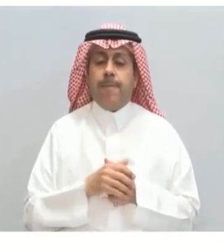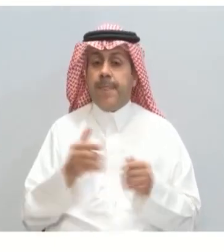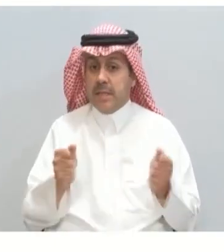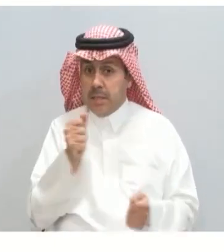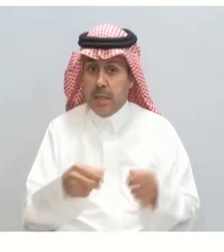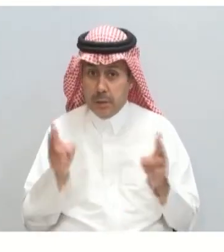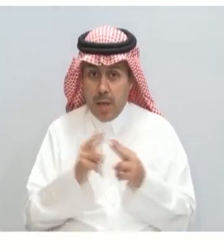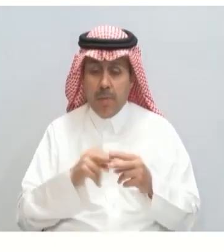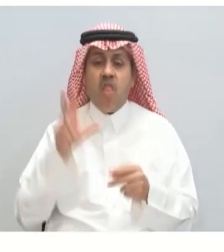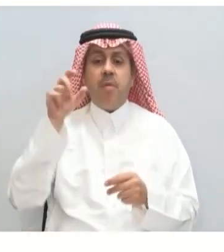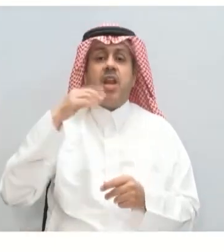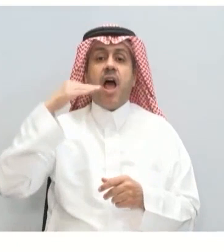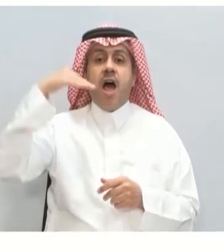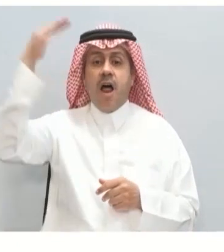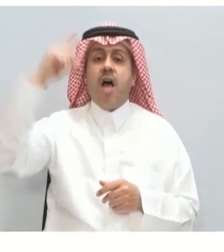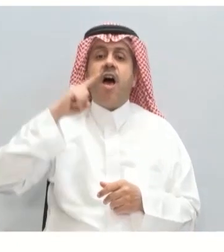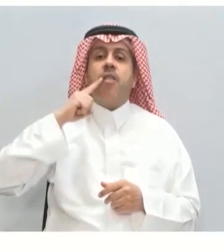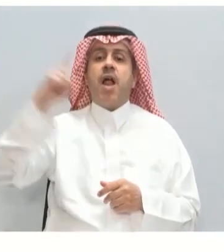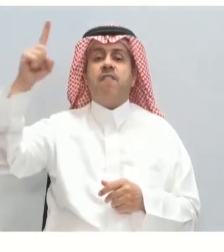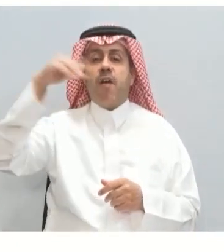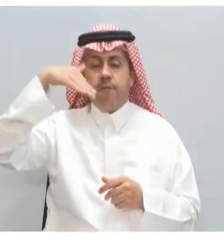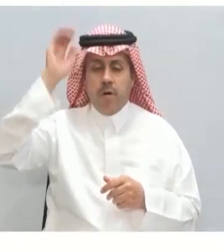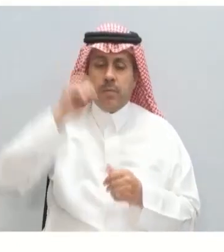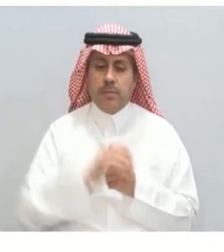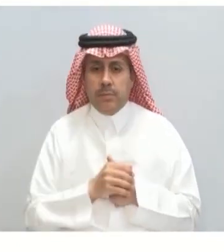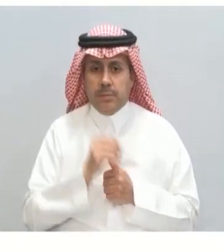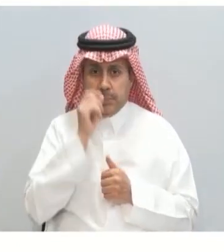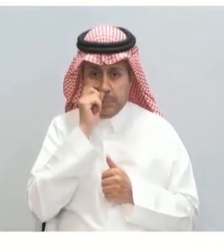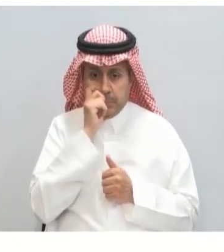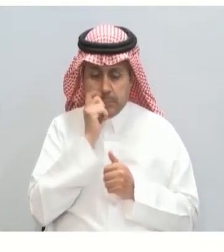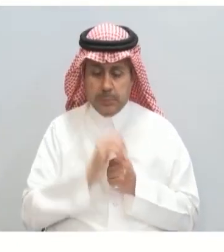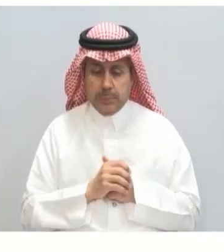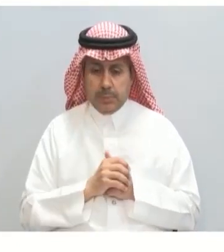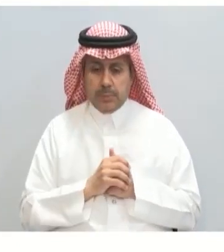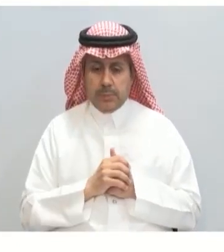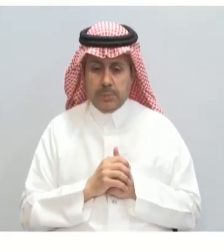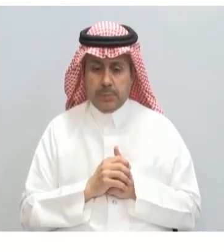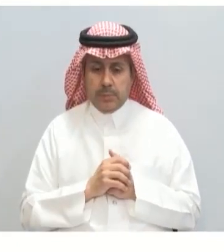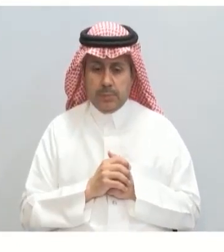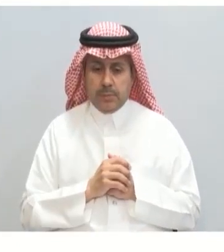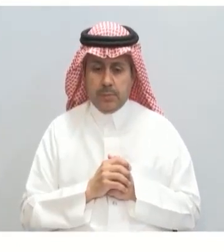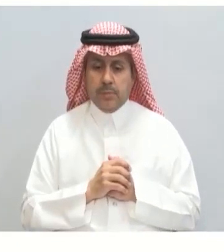القصوى 80 الف بناء على التعليمات كما ذكرنا